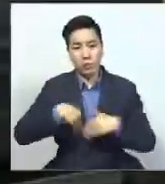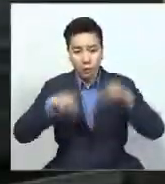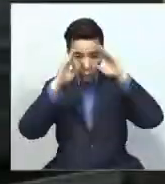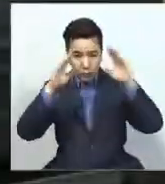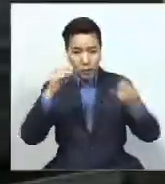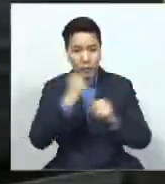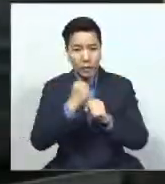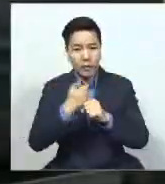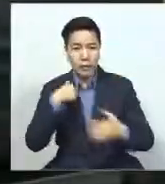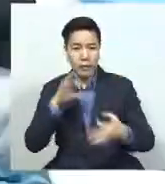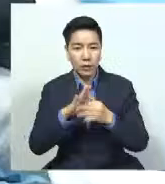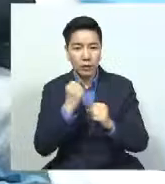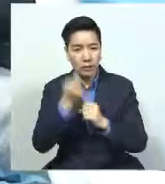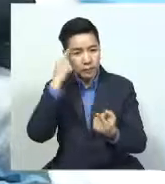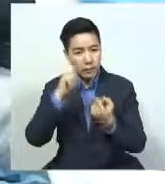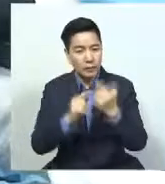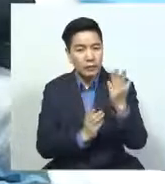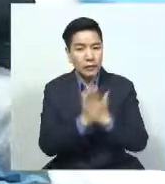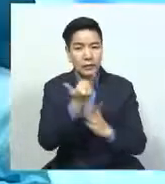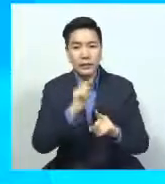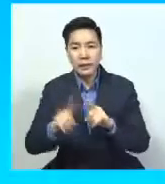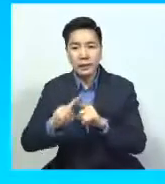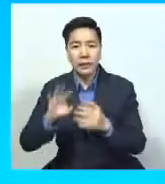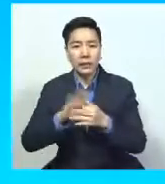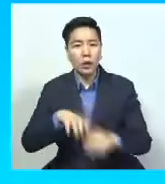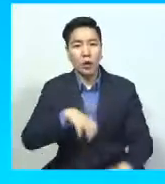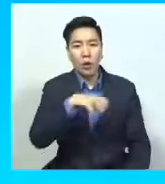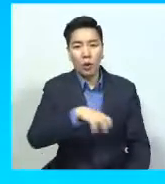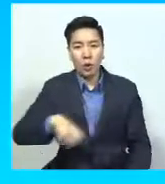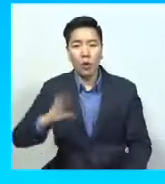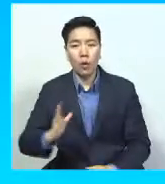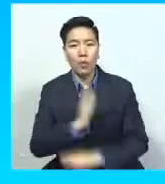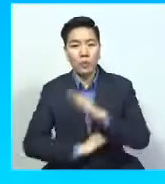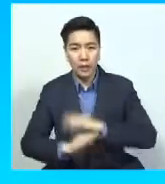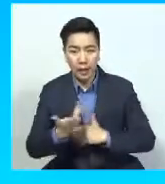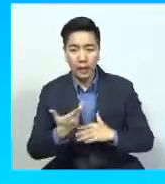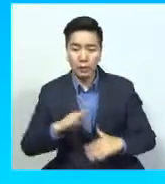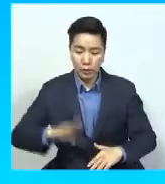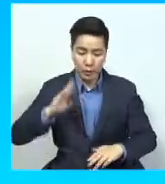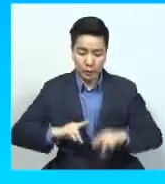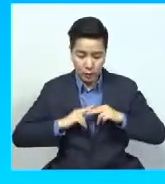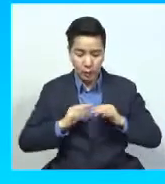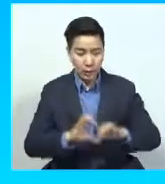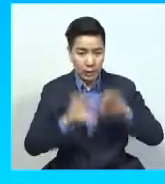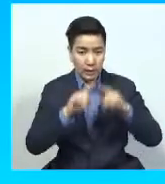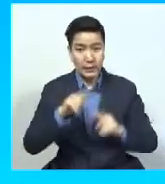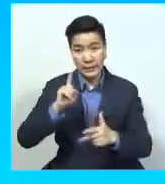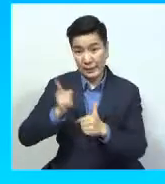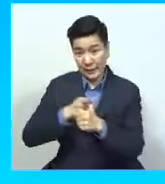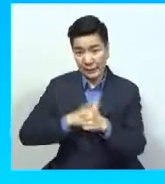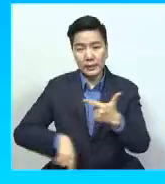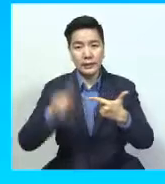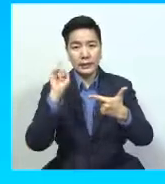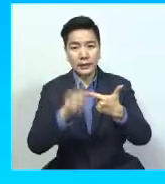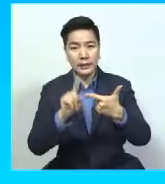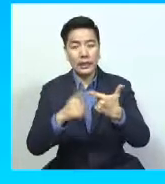การณ์การทำงานแล้วก็ปัจจัยความสำเร็จระหว่างคนพิการองค์กรคนพิการภาคเอกชนภาครัฐอันนี้เป็นโซนแรก